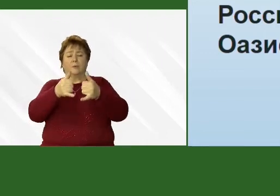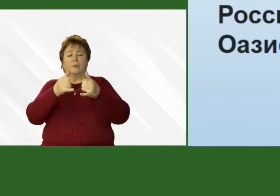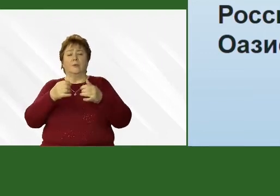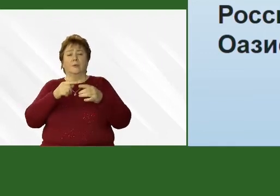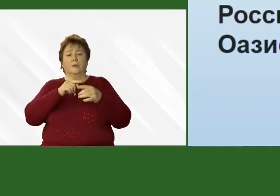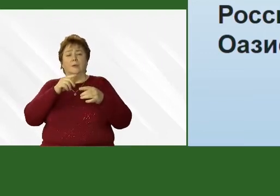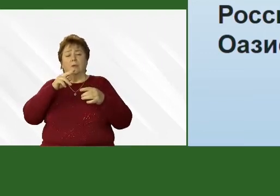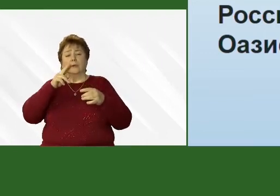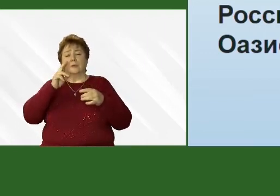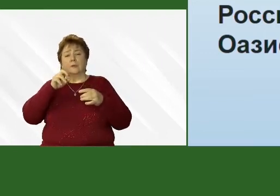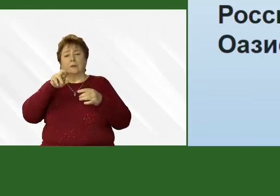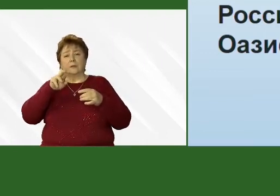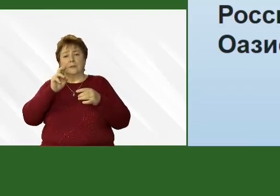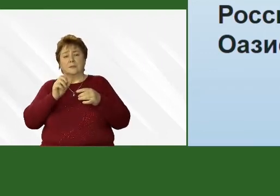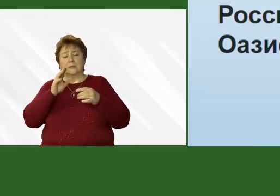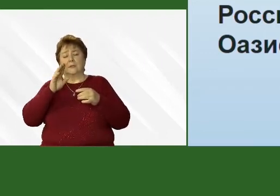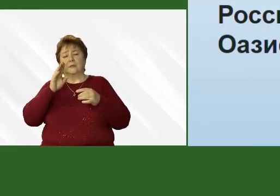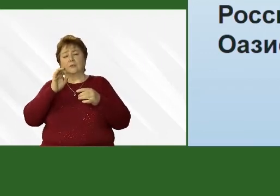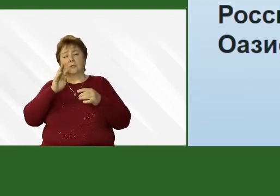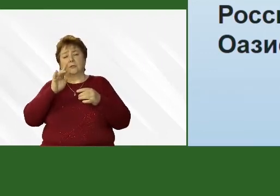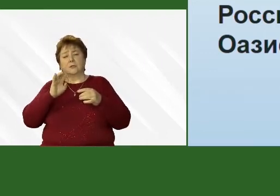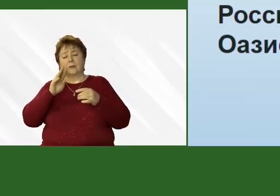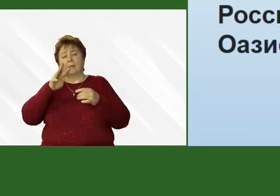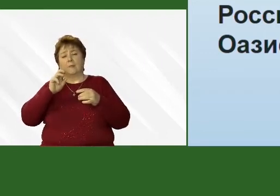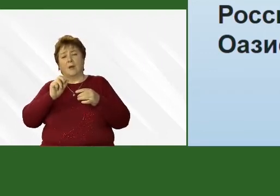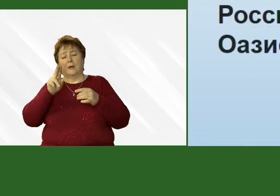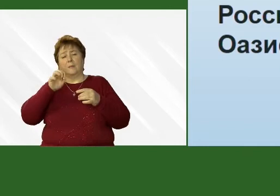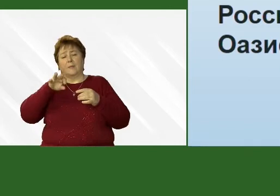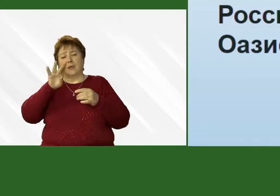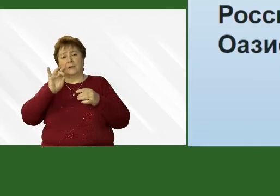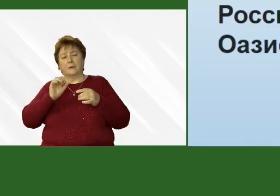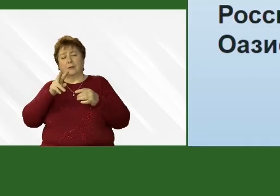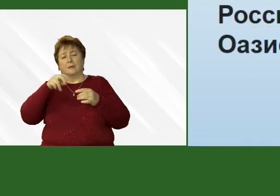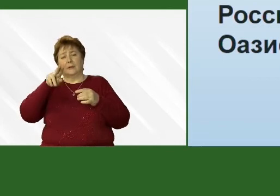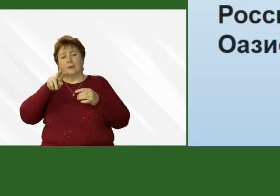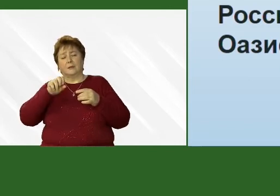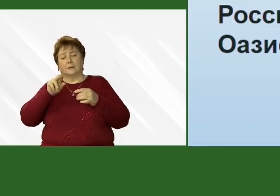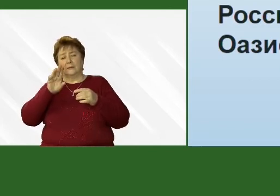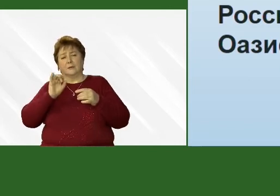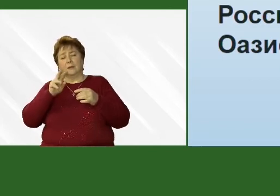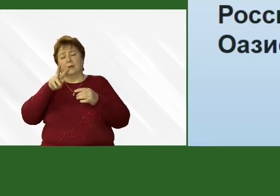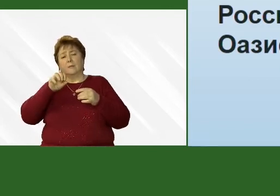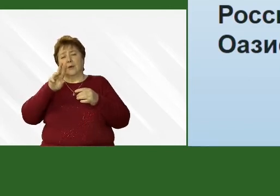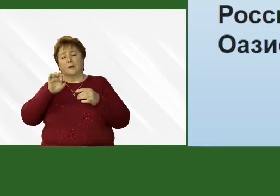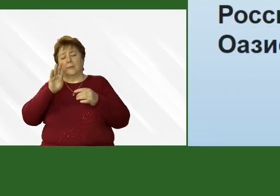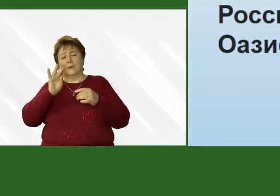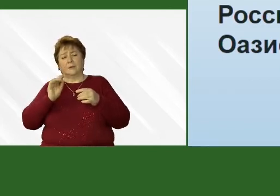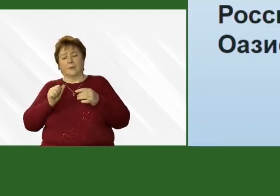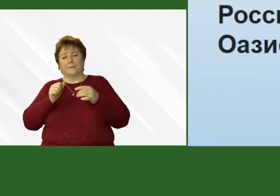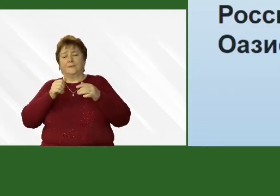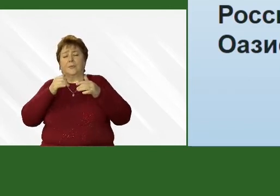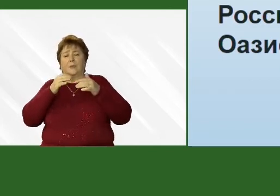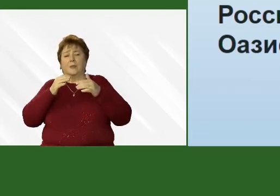на леднике Кетлица и шельфовом леднике Макмерда и на леднике Ламберта. Известно, что на